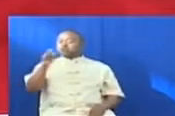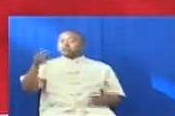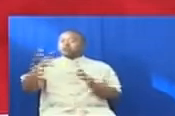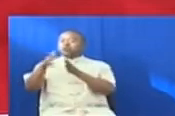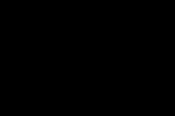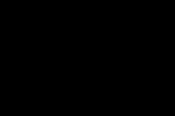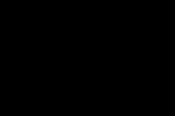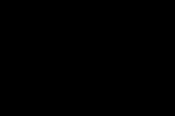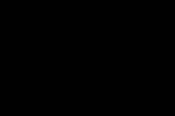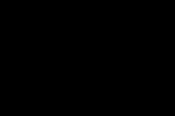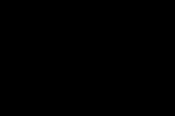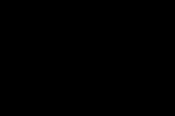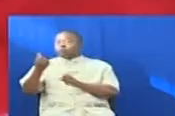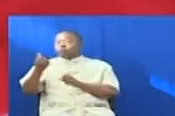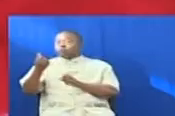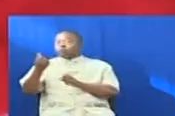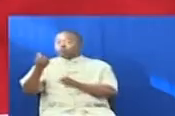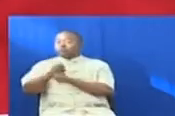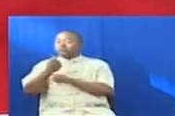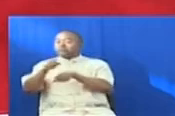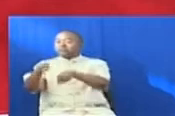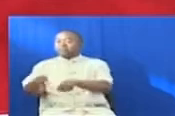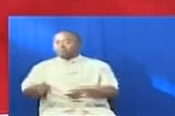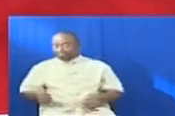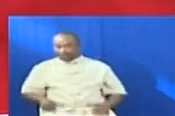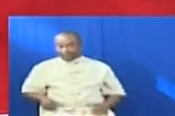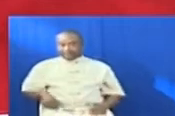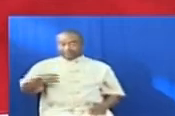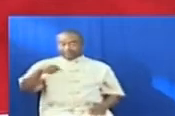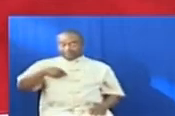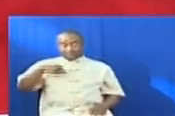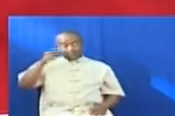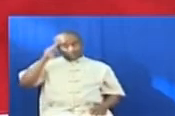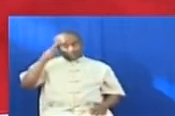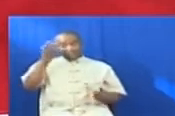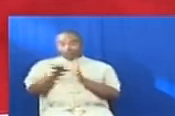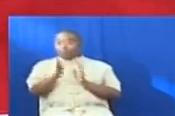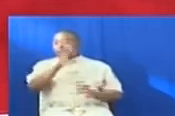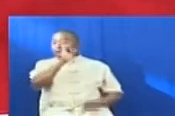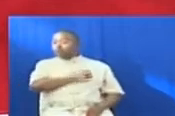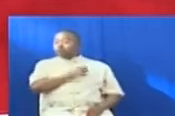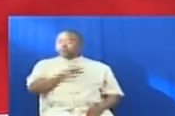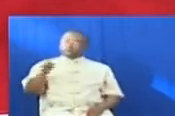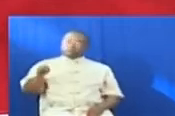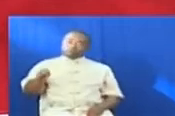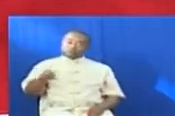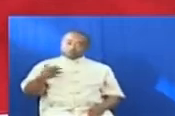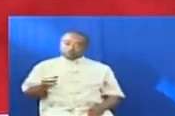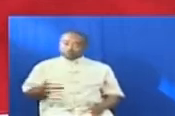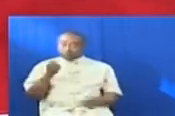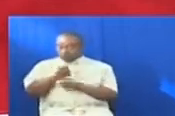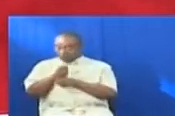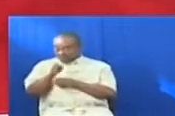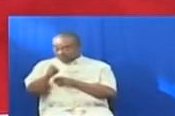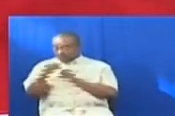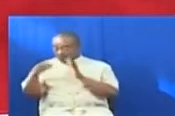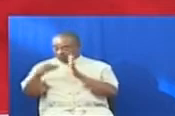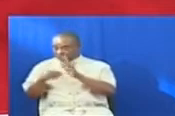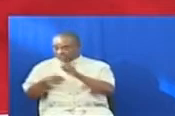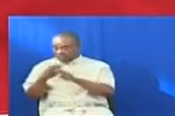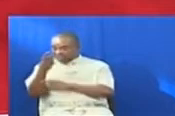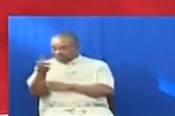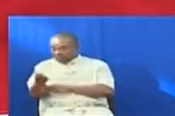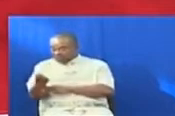ambalo halistahili kwa kweli kufanyika. Kwa hiyo mimi nilikuwa naomba uvumjifu huu uliofanyika wa sheria za fedha